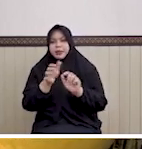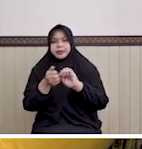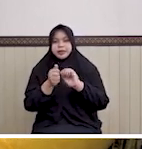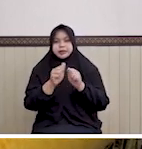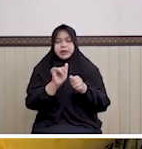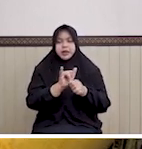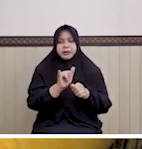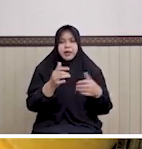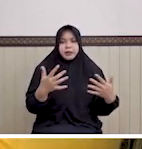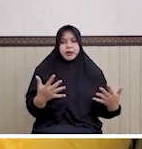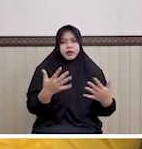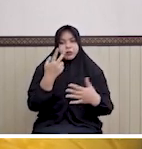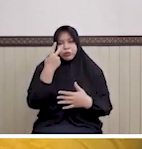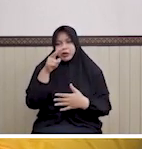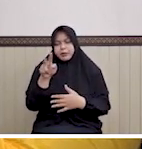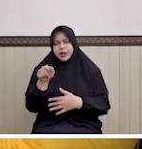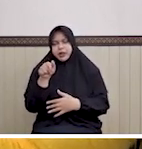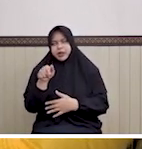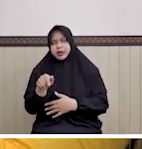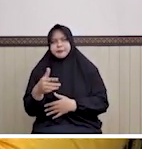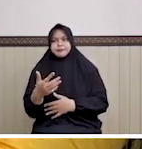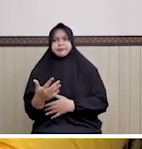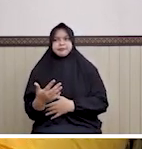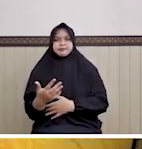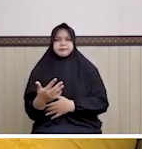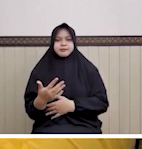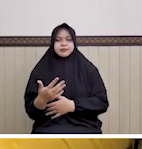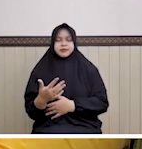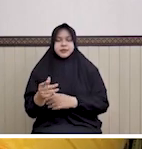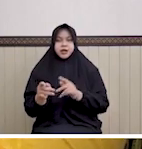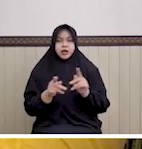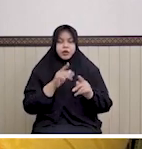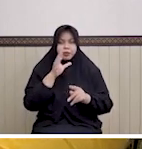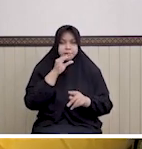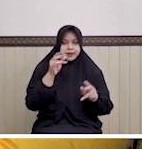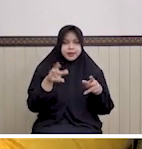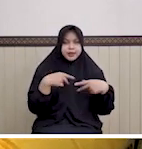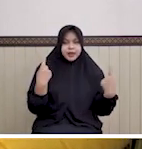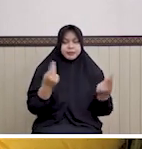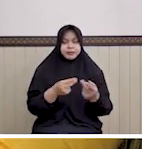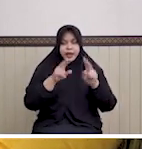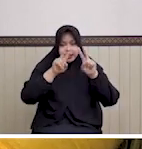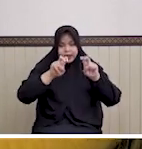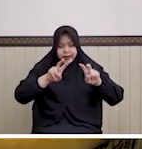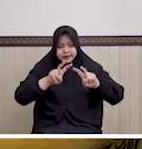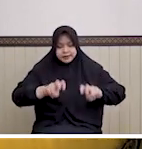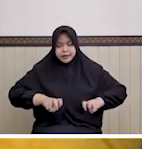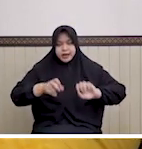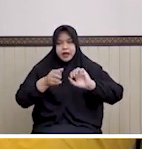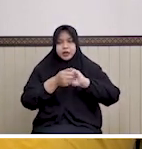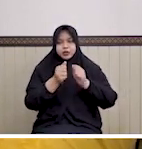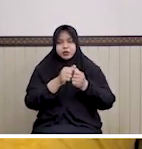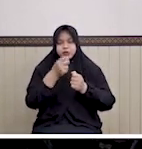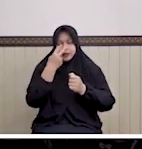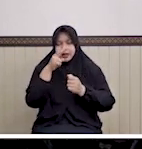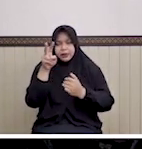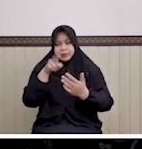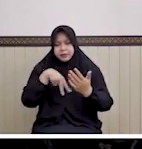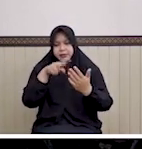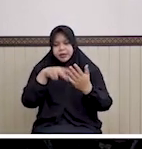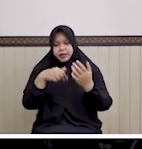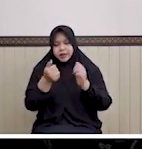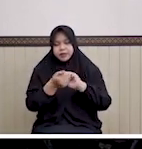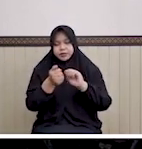sekaligus melihat ini Eh kalau bahasa kami itu analisakasus ya Membaca kasusnya